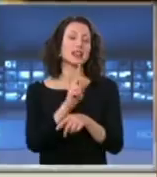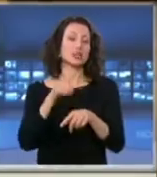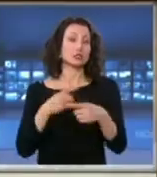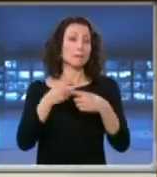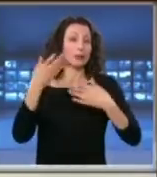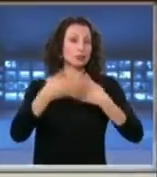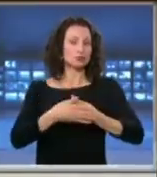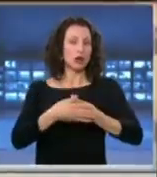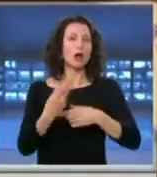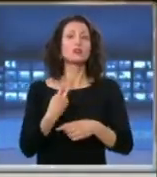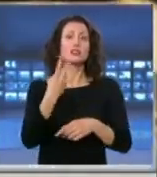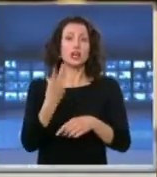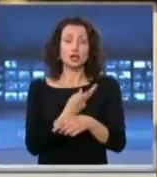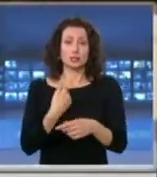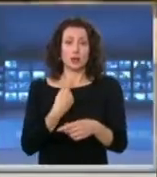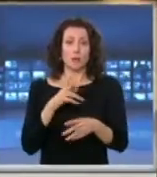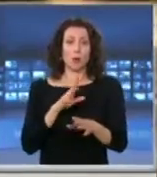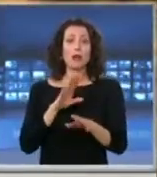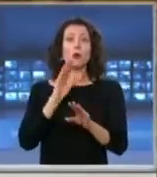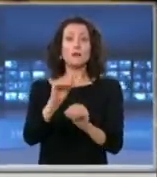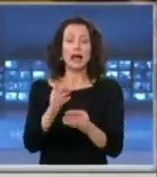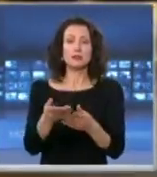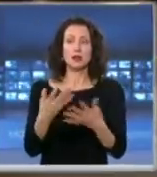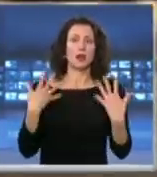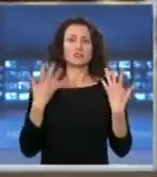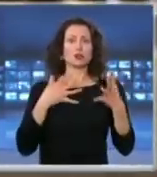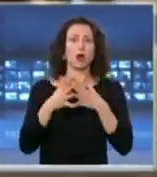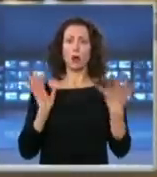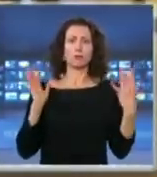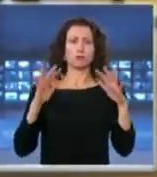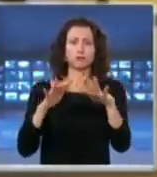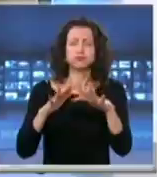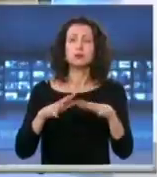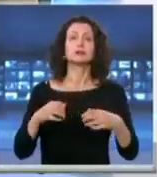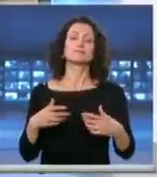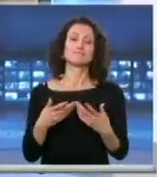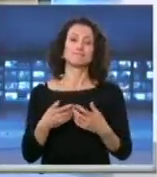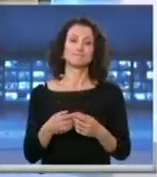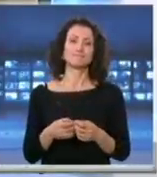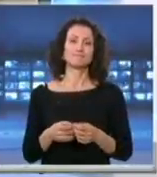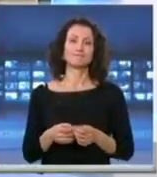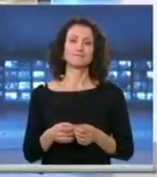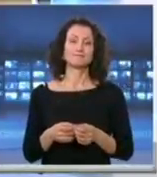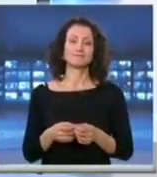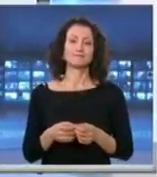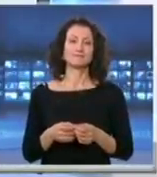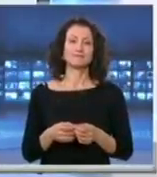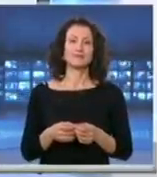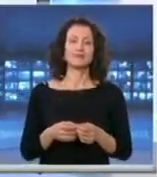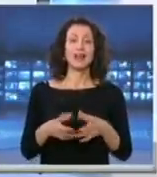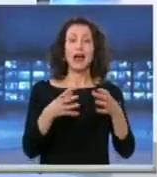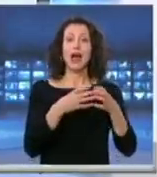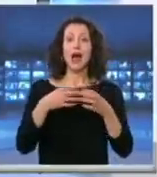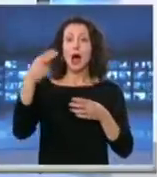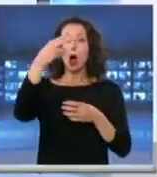паника и огромна блъсканица в магазините. Компанията Google